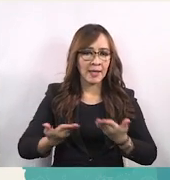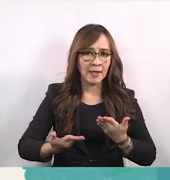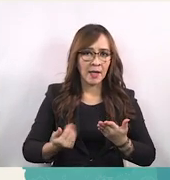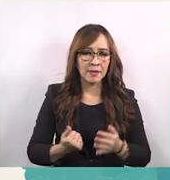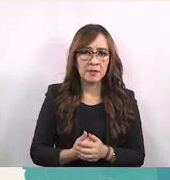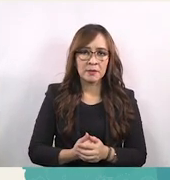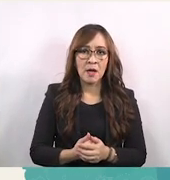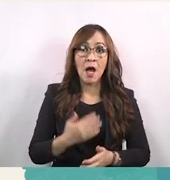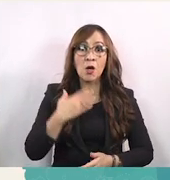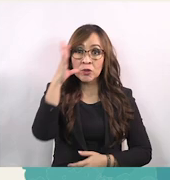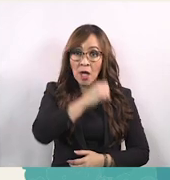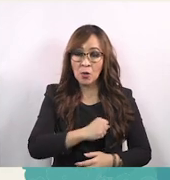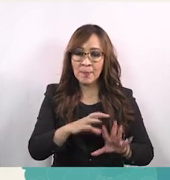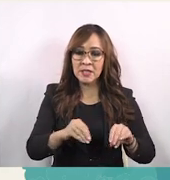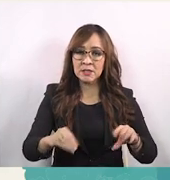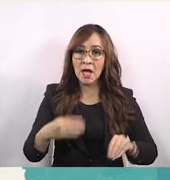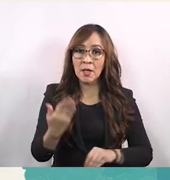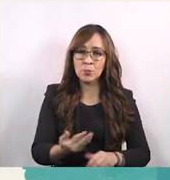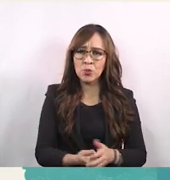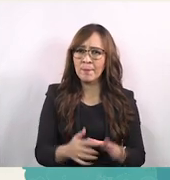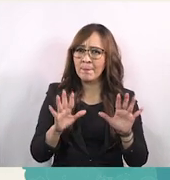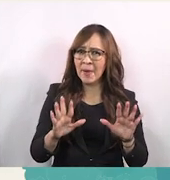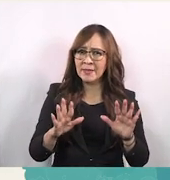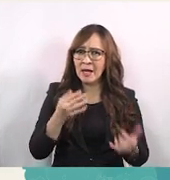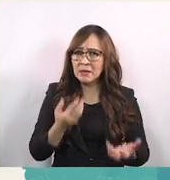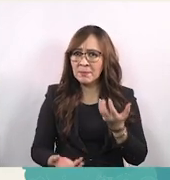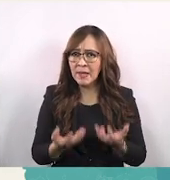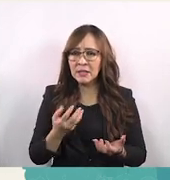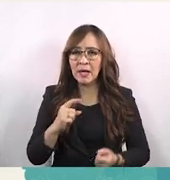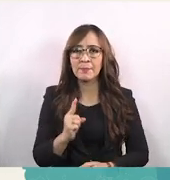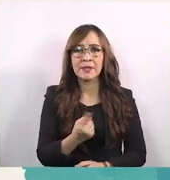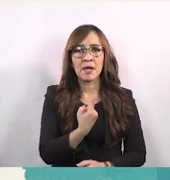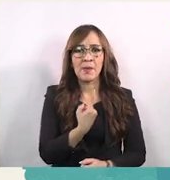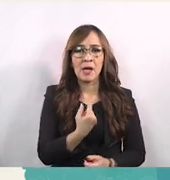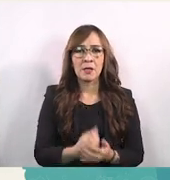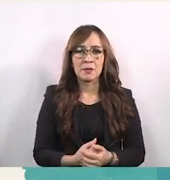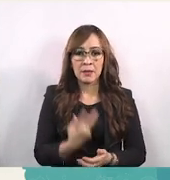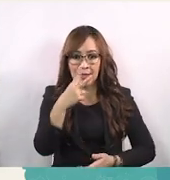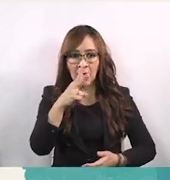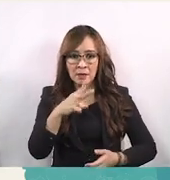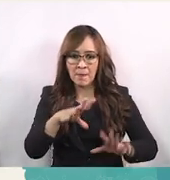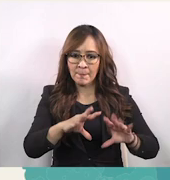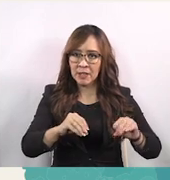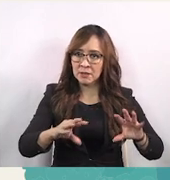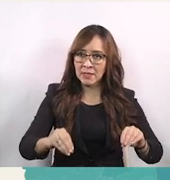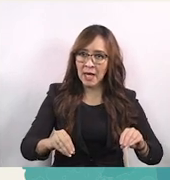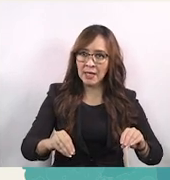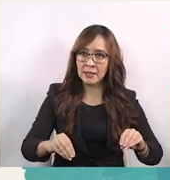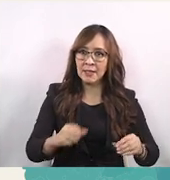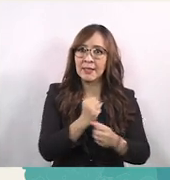pelayanan maupun ketekunan mau aku tahu pekerjaanmu yang terakhir lebih banyak daripada yang pertama lihat pekerjaan kasih